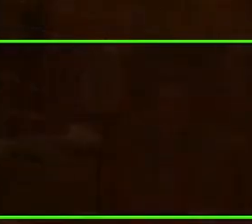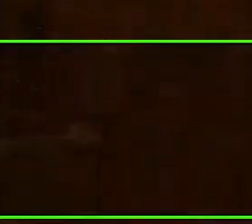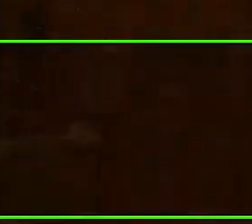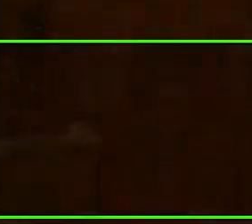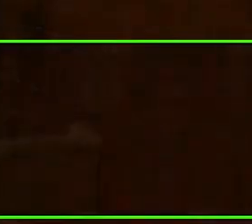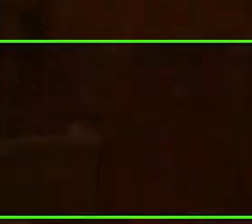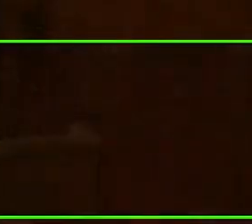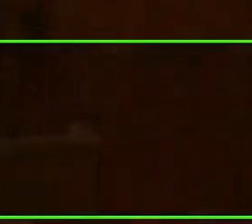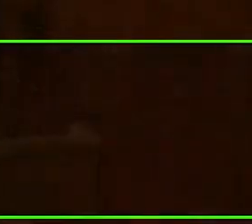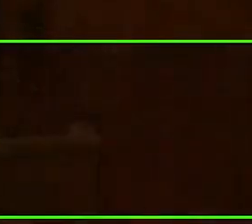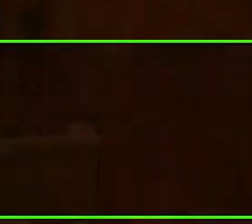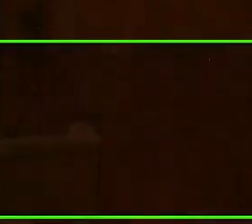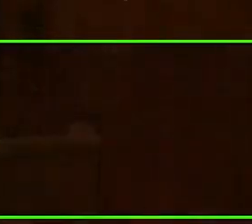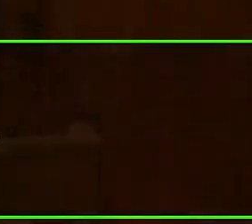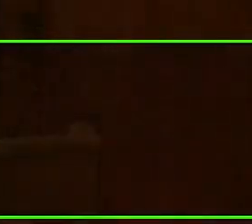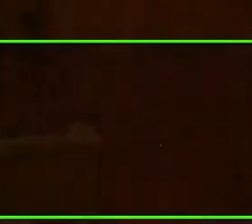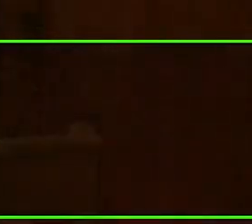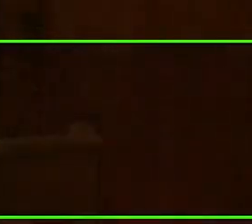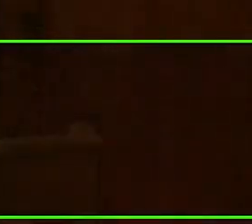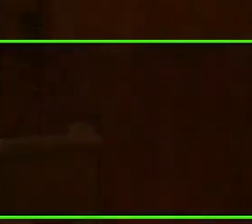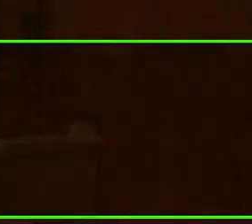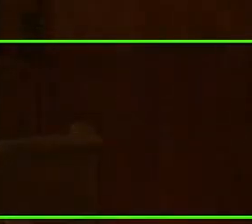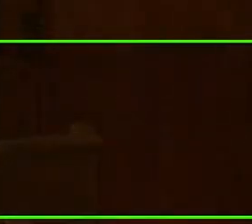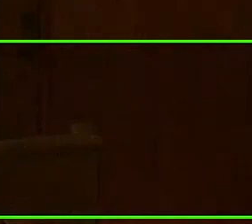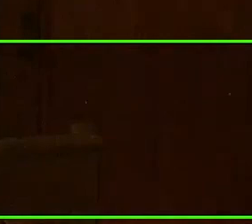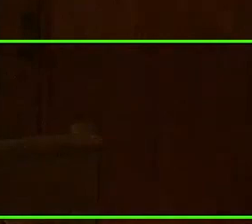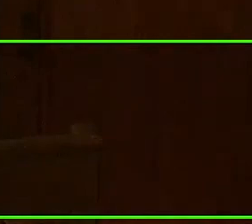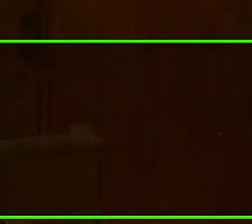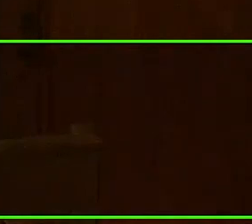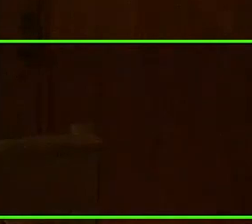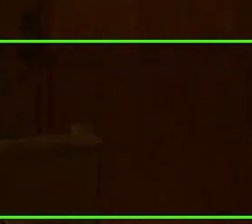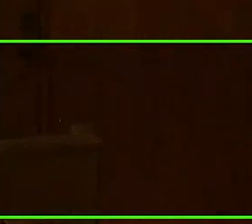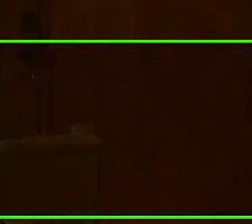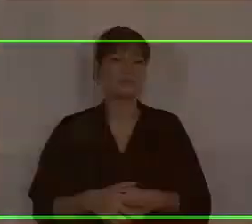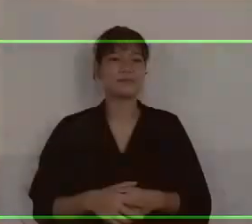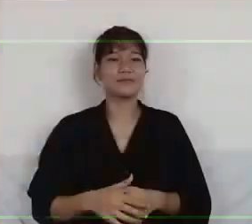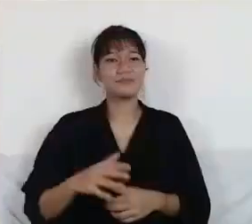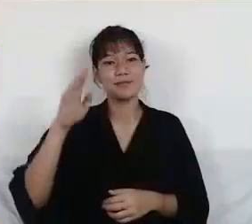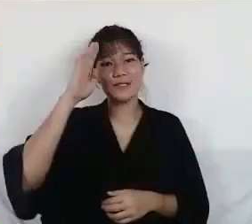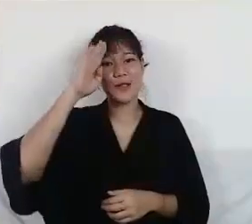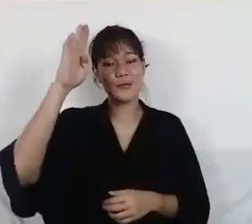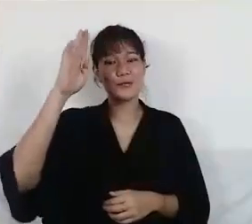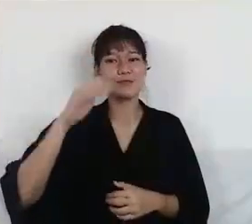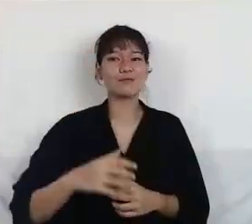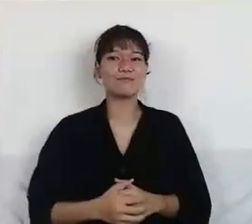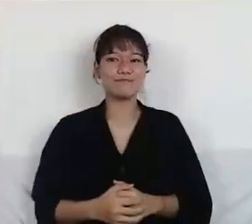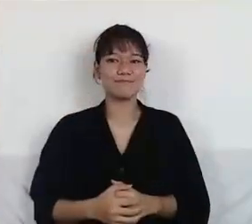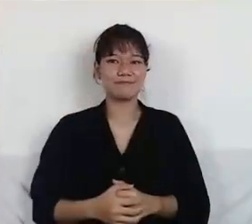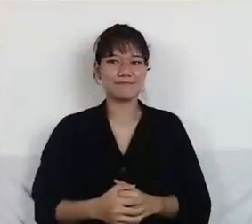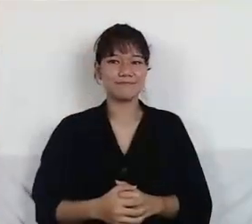Sukacita bagi Bapak Ibu dan Saudara semua yang dikasihi Kristus. Shalom Alehim.